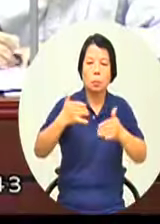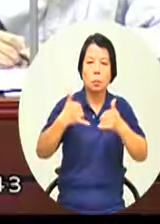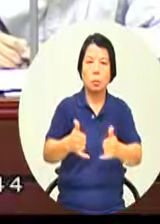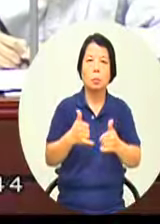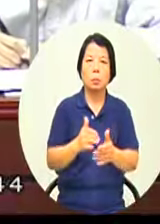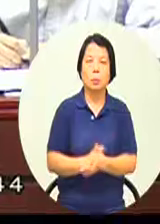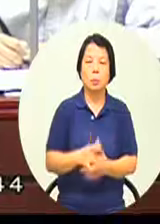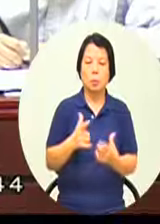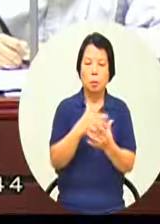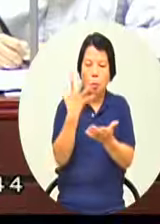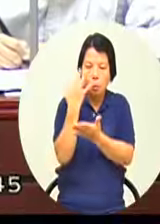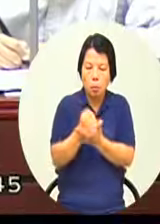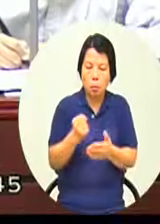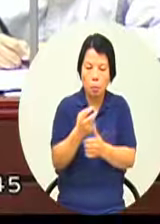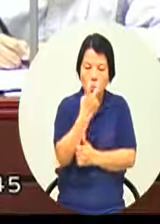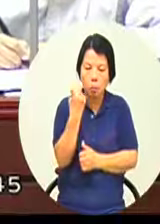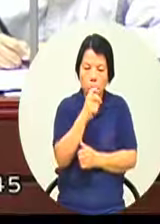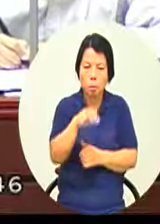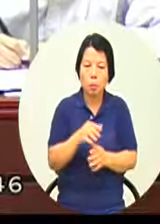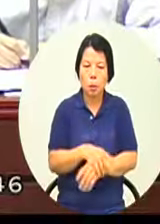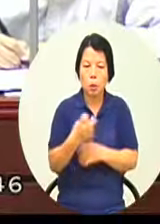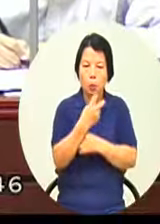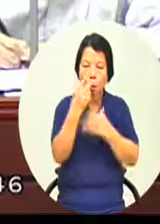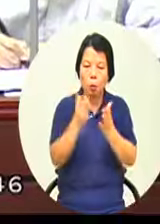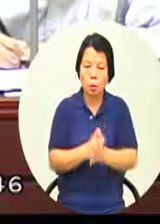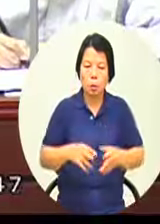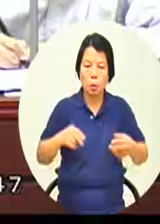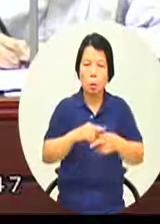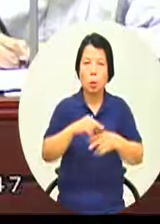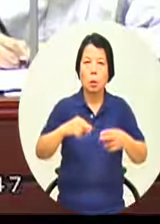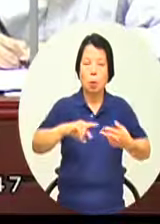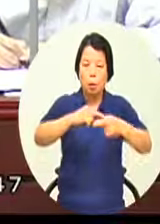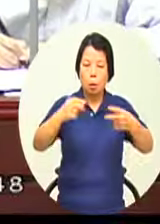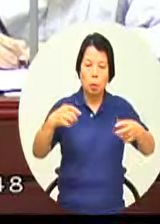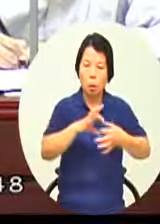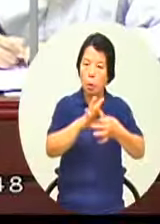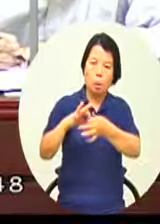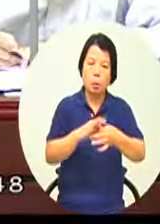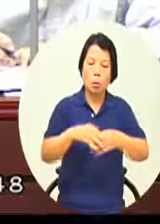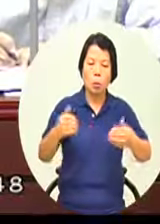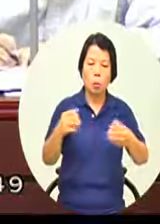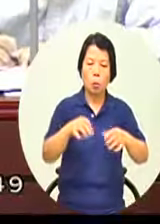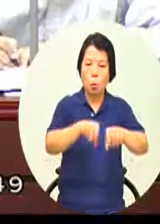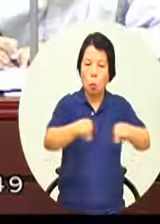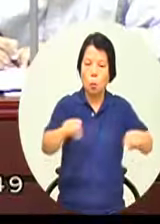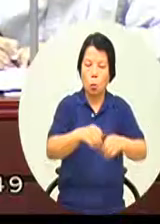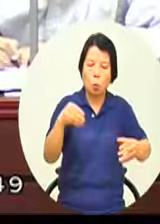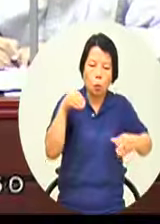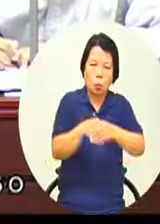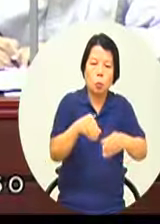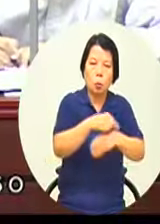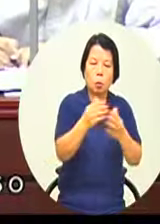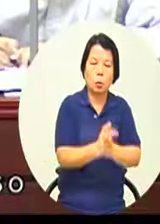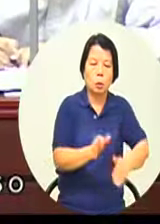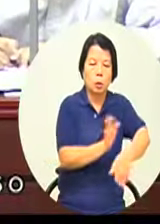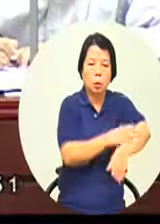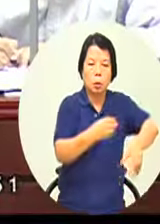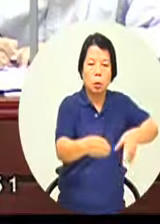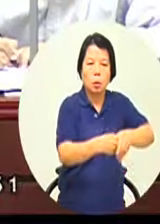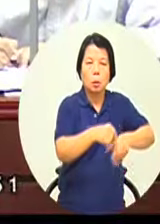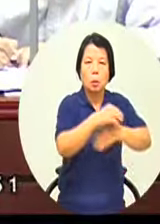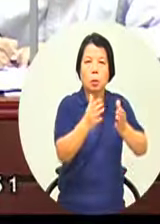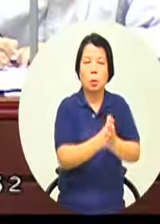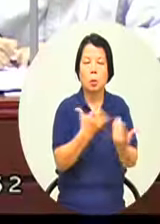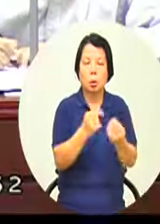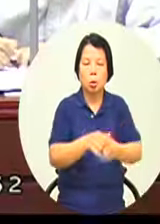确实在几次的检查发现整个连通管部分确实阻塞，所以整个在军校路的侧沟还有和光街下去的